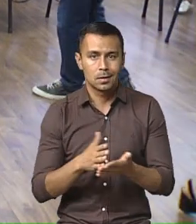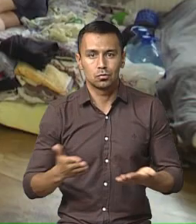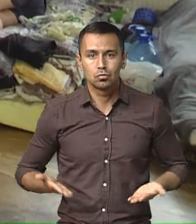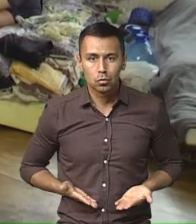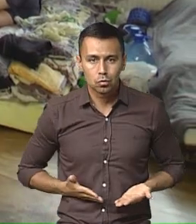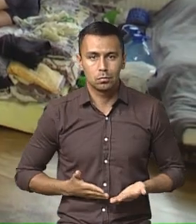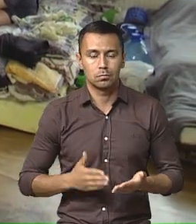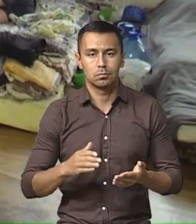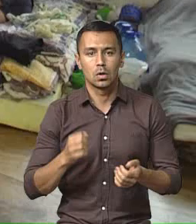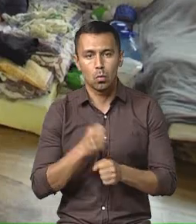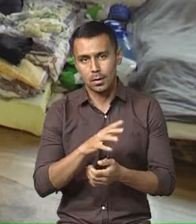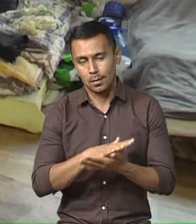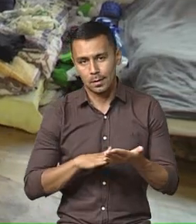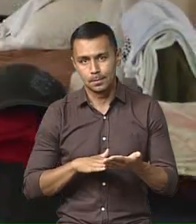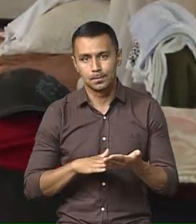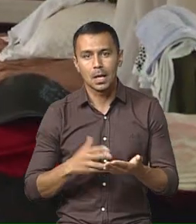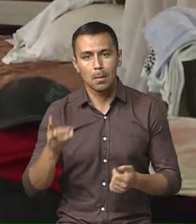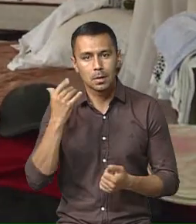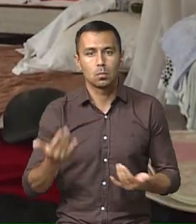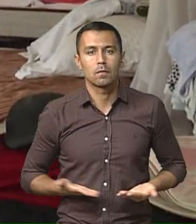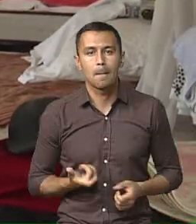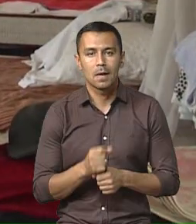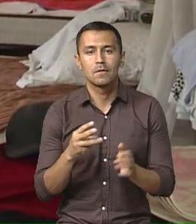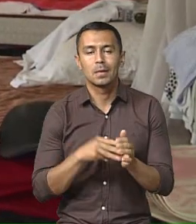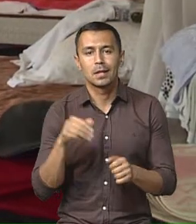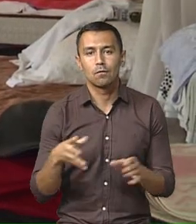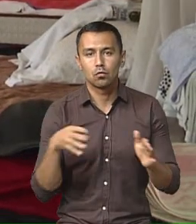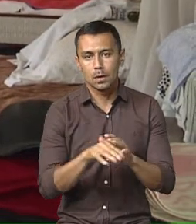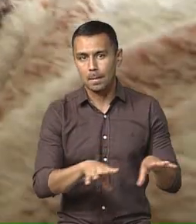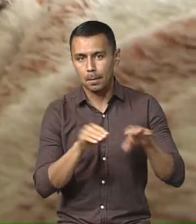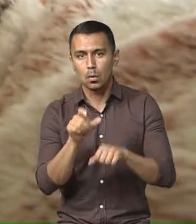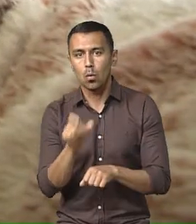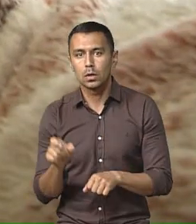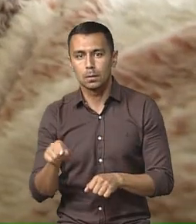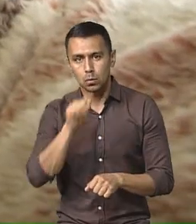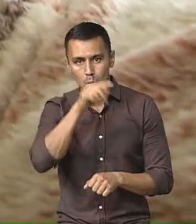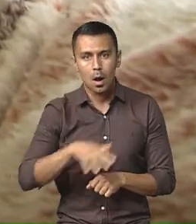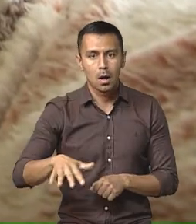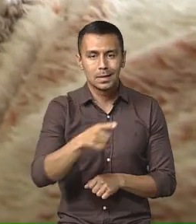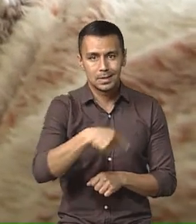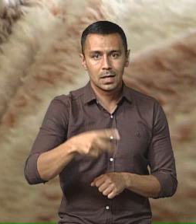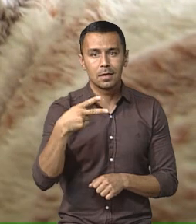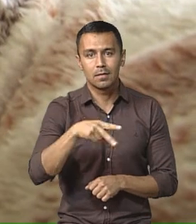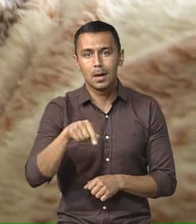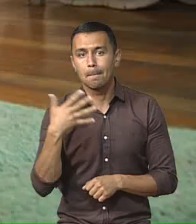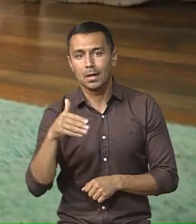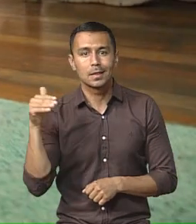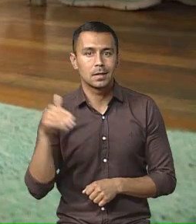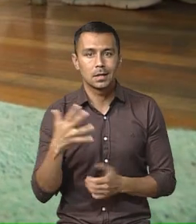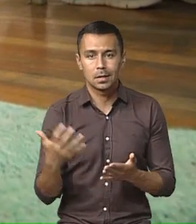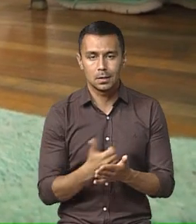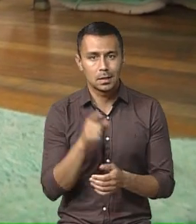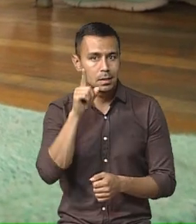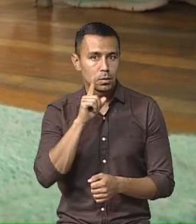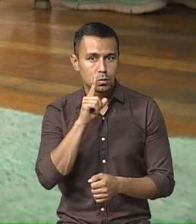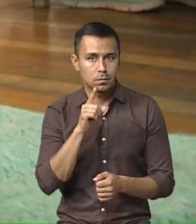далее. На Хмельниччині зараз проживає більше 8 тисяч внутрішньопереміщених осіб з Луганщини. З них 2,5 тисячі знайшли